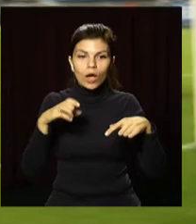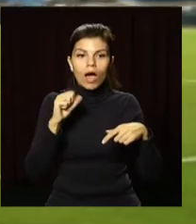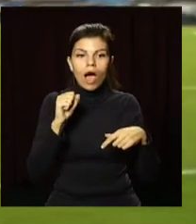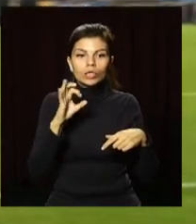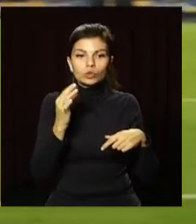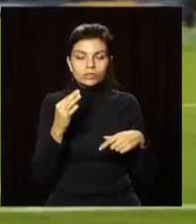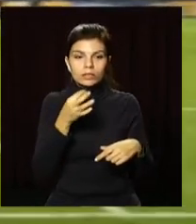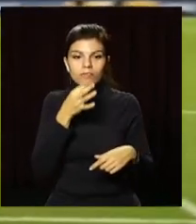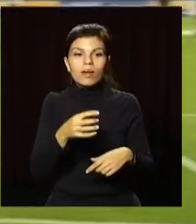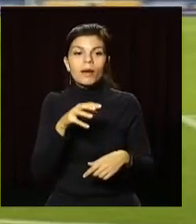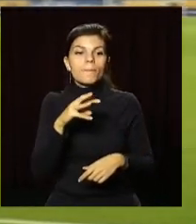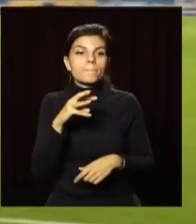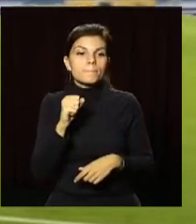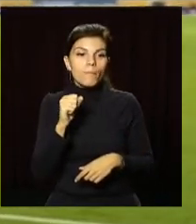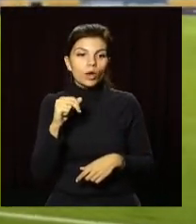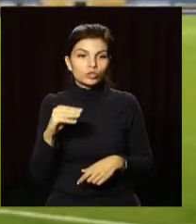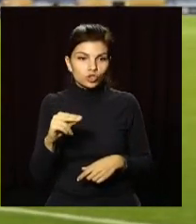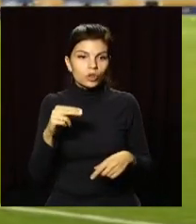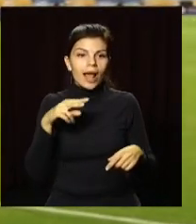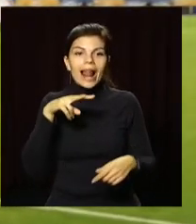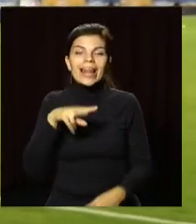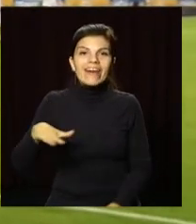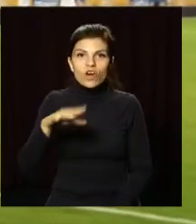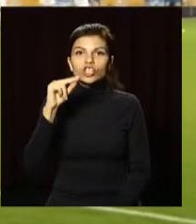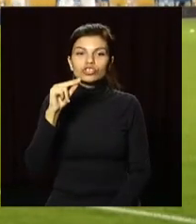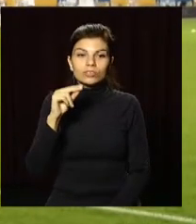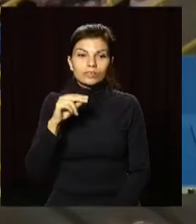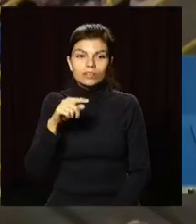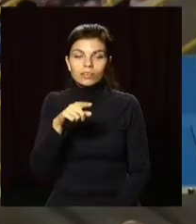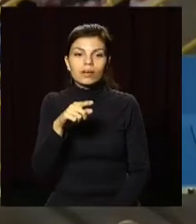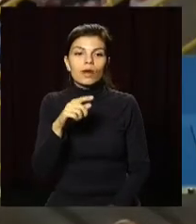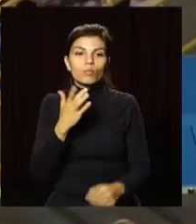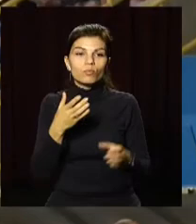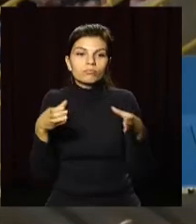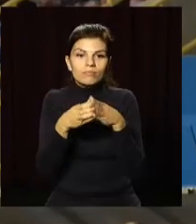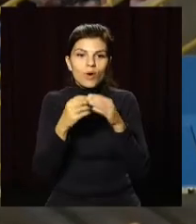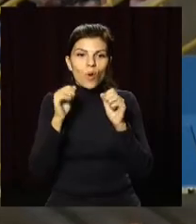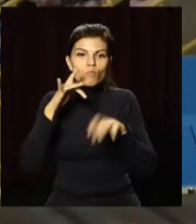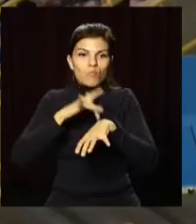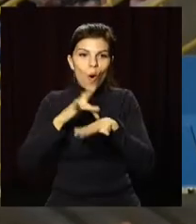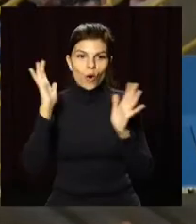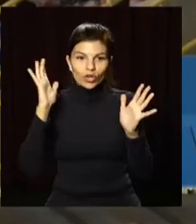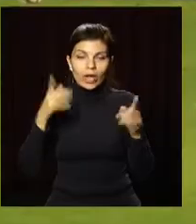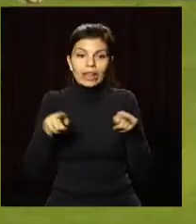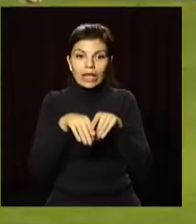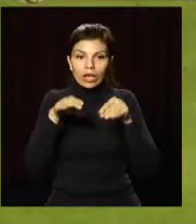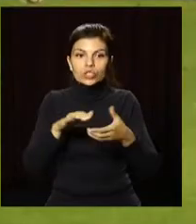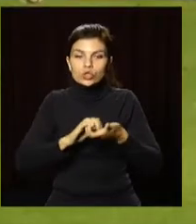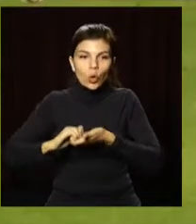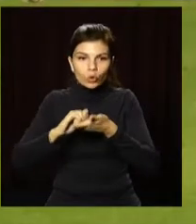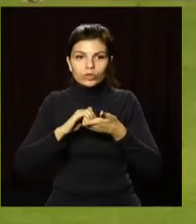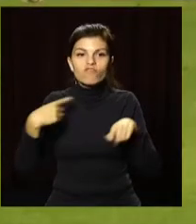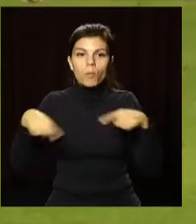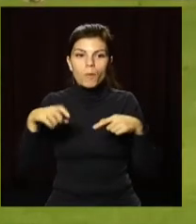асоціації. Матчі Ліги Націй, Ліги Чемпіонів та Ліги Європи відбуватимуться за участі вболівальників. Таке рішення ухвалив Союз